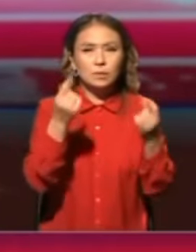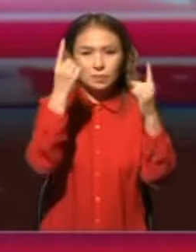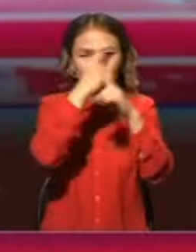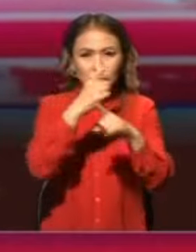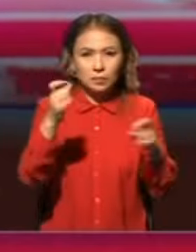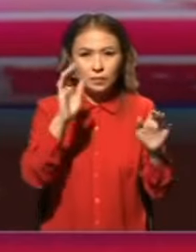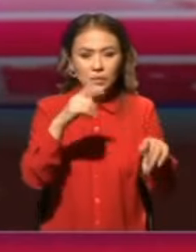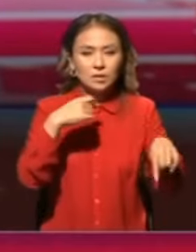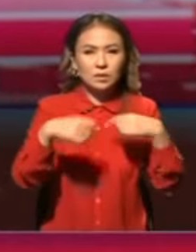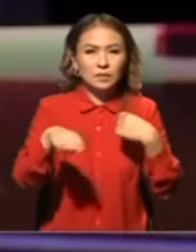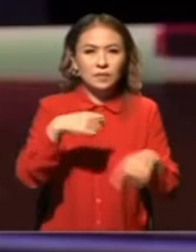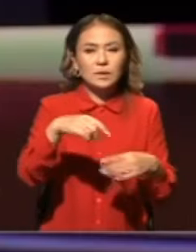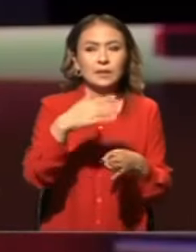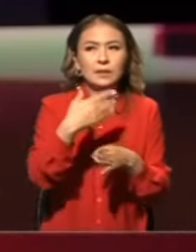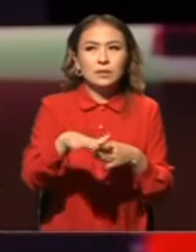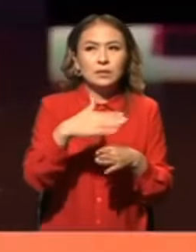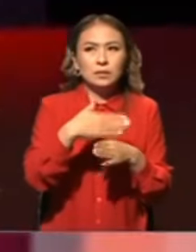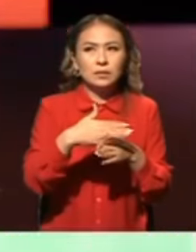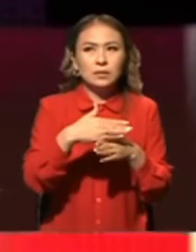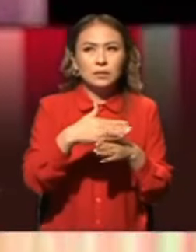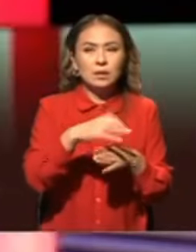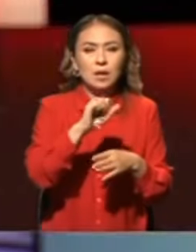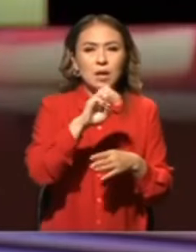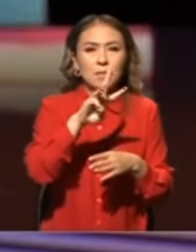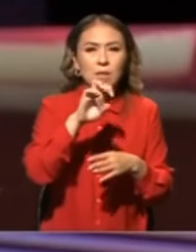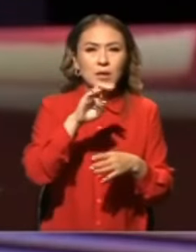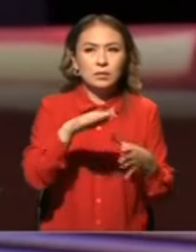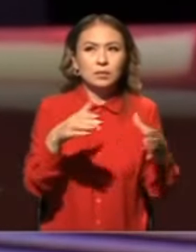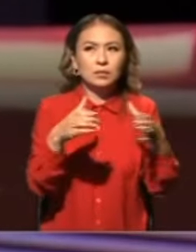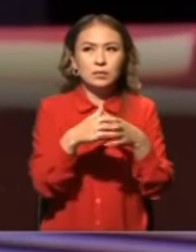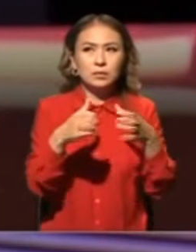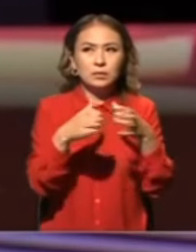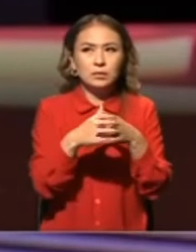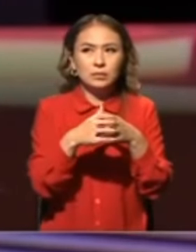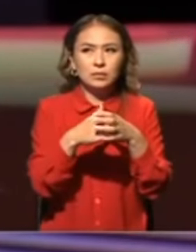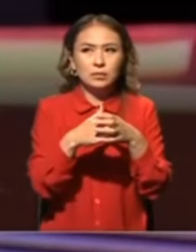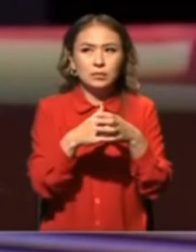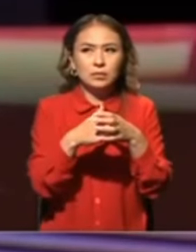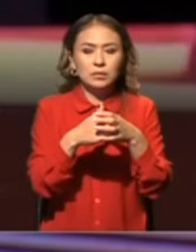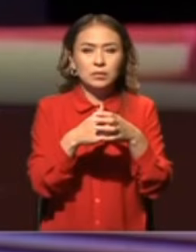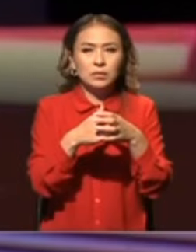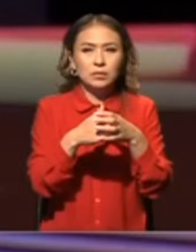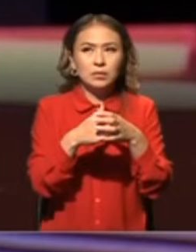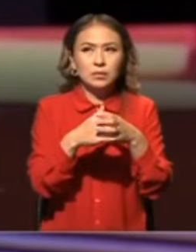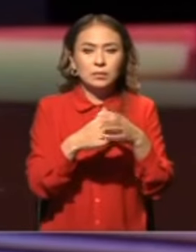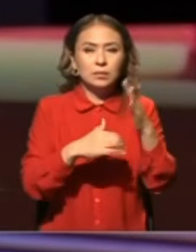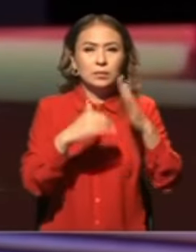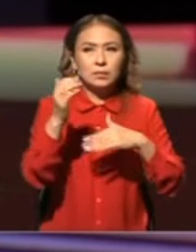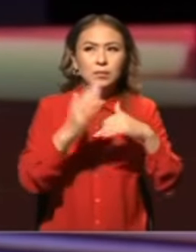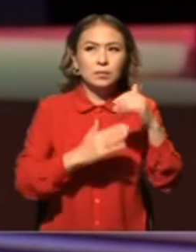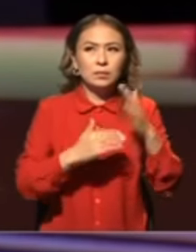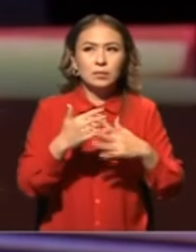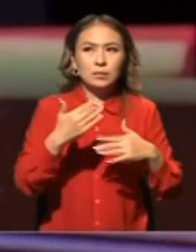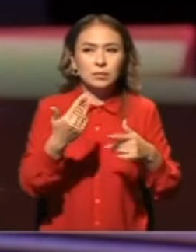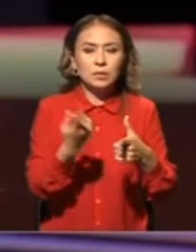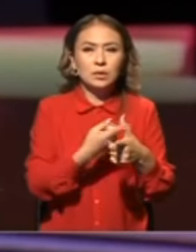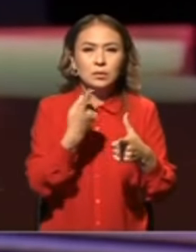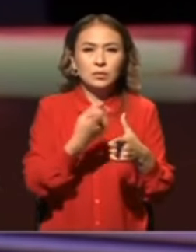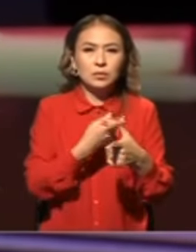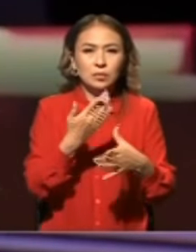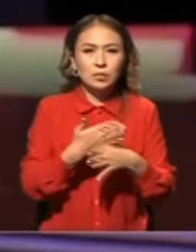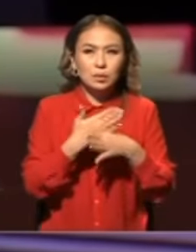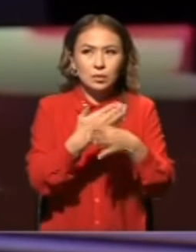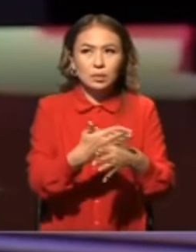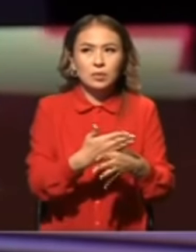Негізгі тауарлық несие жаңағы аманат партиясының жаңағы көріп отырмыз ғой тәжірибесінен. Мына атаулы әлеуметтік